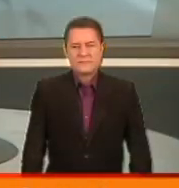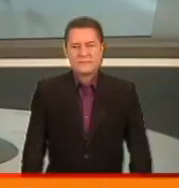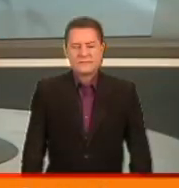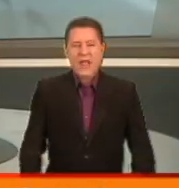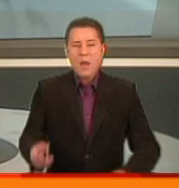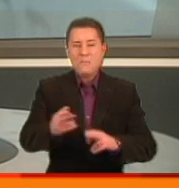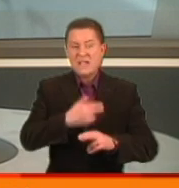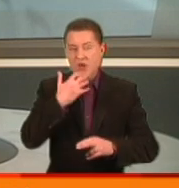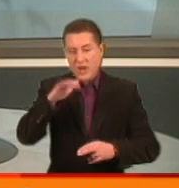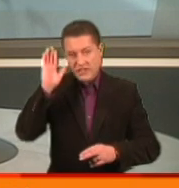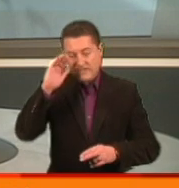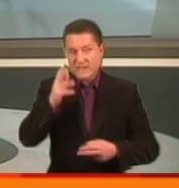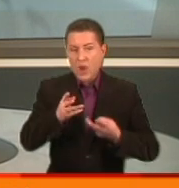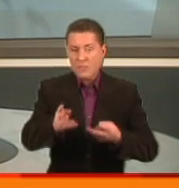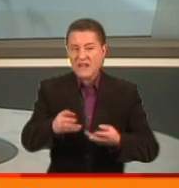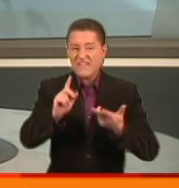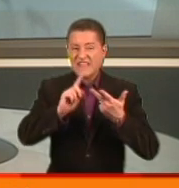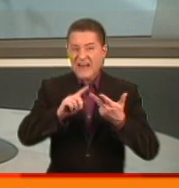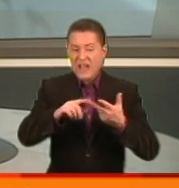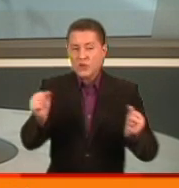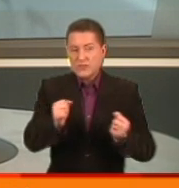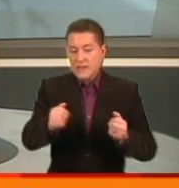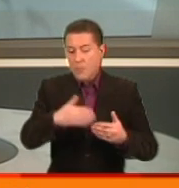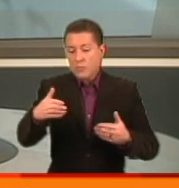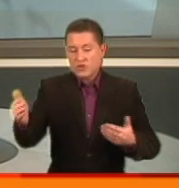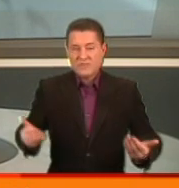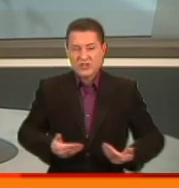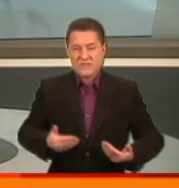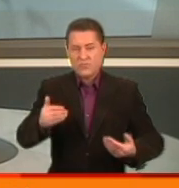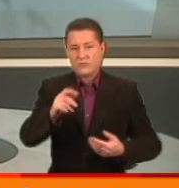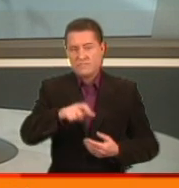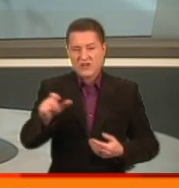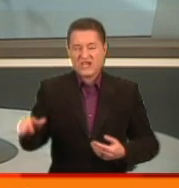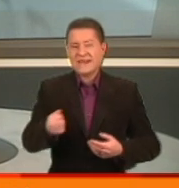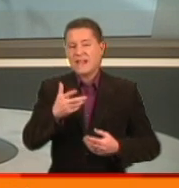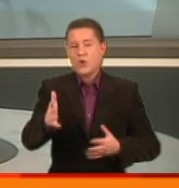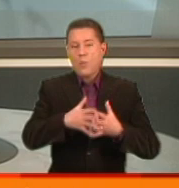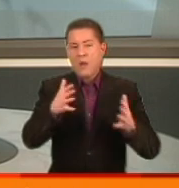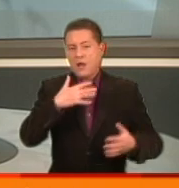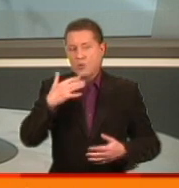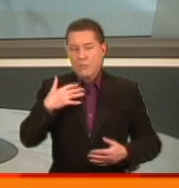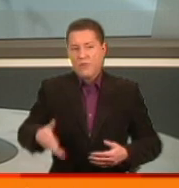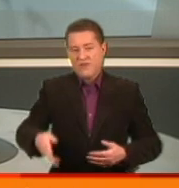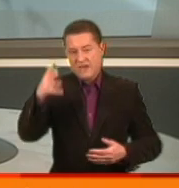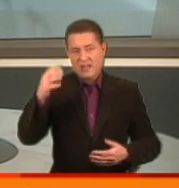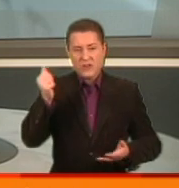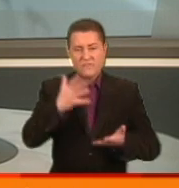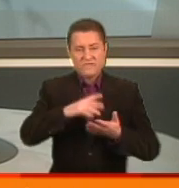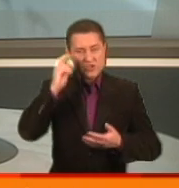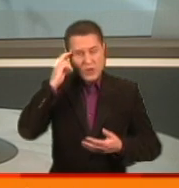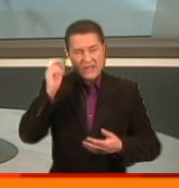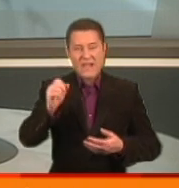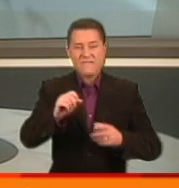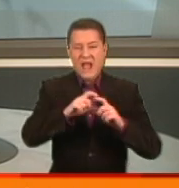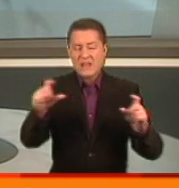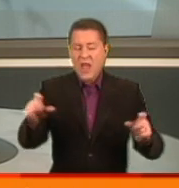Без гарячої води і опалення. Так вже третю зиму поспіль живуть мешканці відразу кількох багатоповерхівок у столиці. «Київенерго»